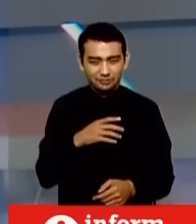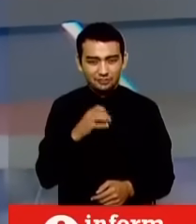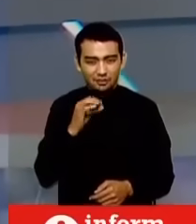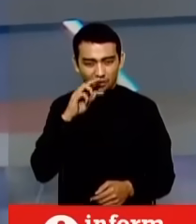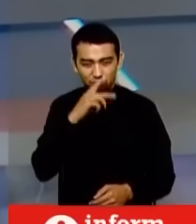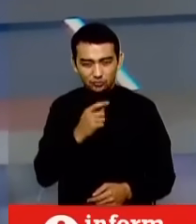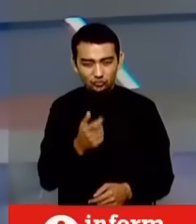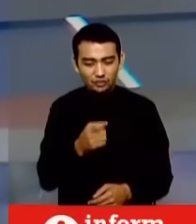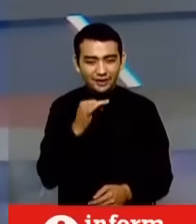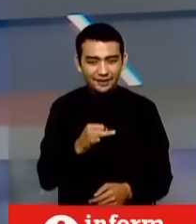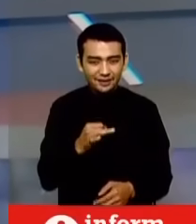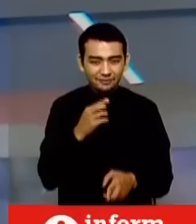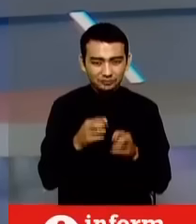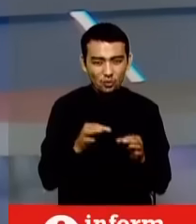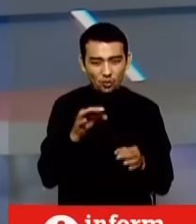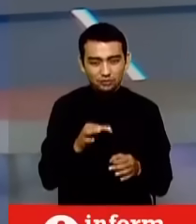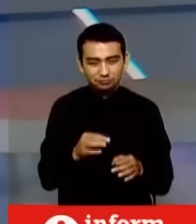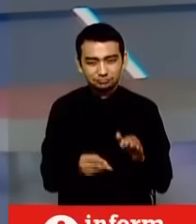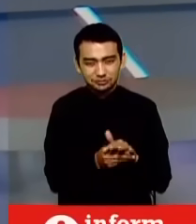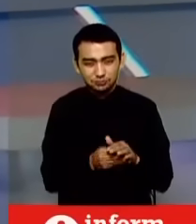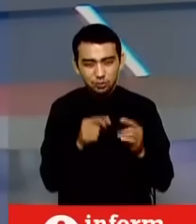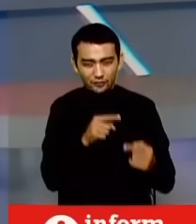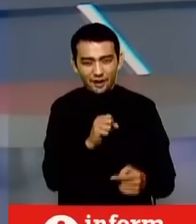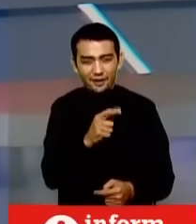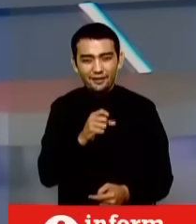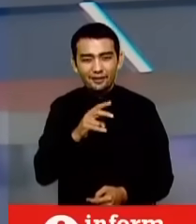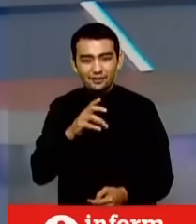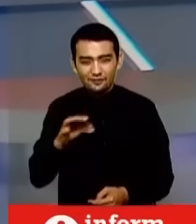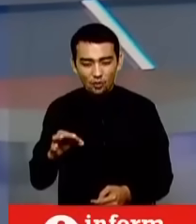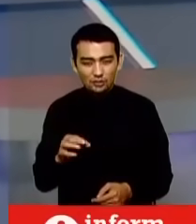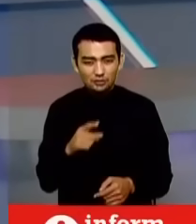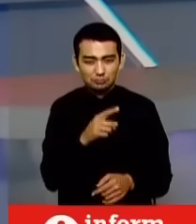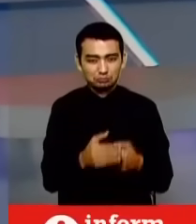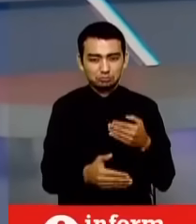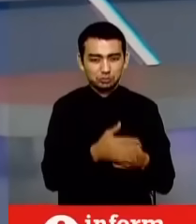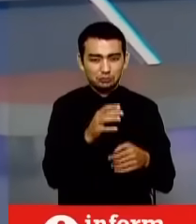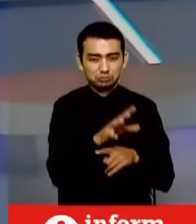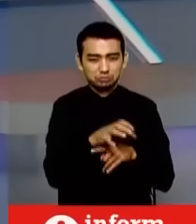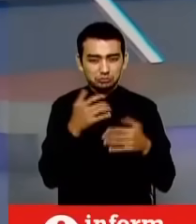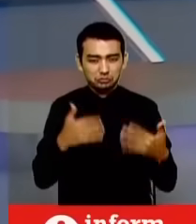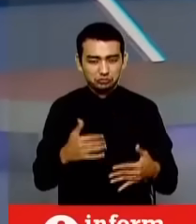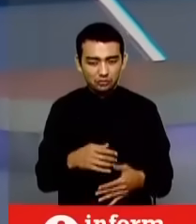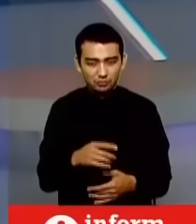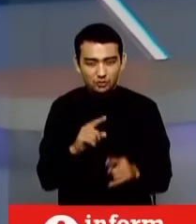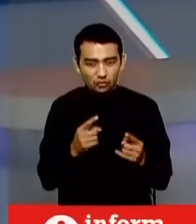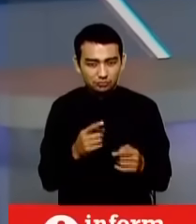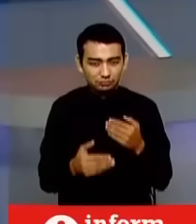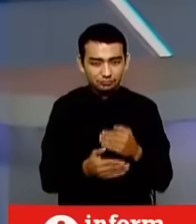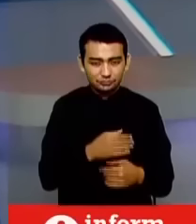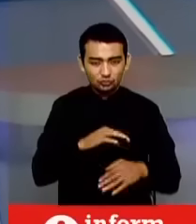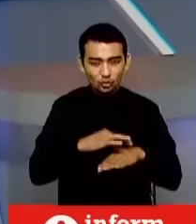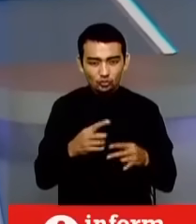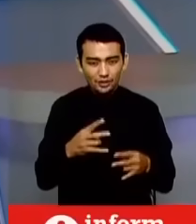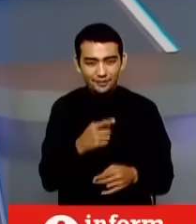қарамастан, сыбайлас жемқорлыққа қарсы күрес агенттігі жауаптыларға тек сөгіс берумен шектелді дейді. Оның үстіне 2 айдан бері 7-ші сыныпқа